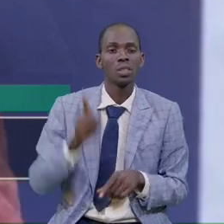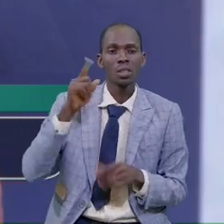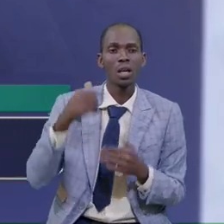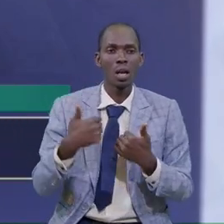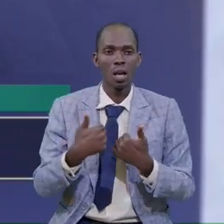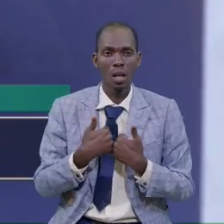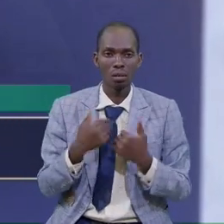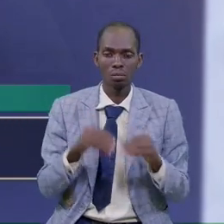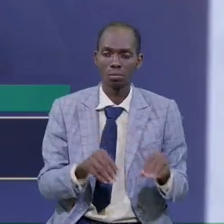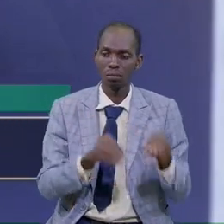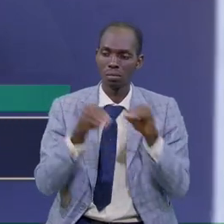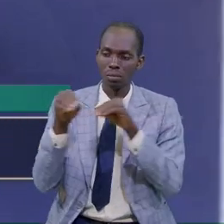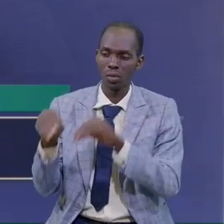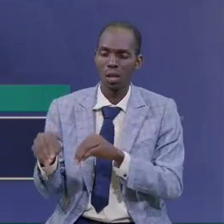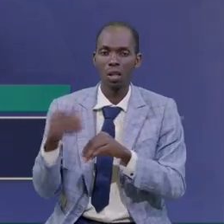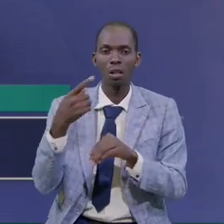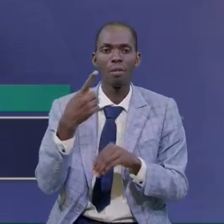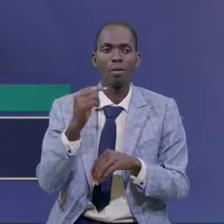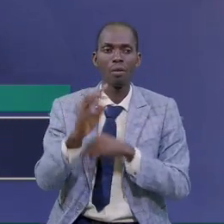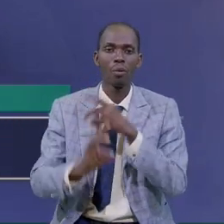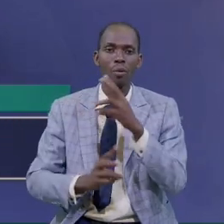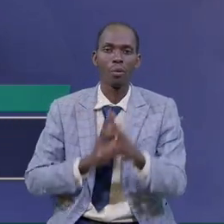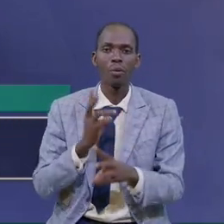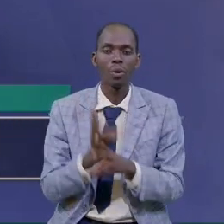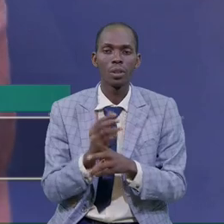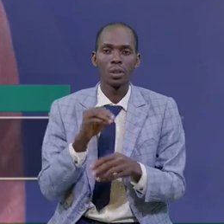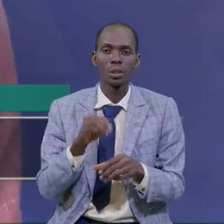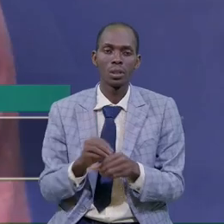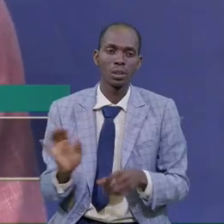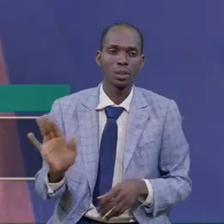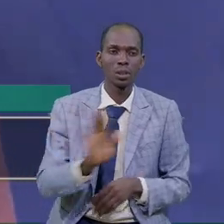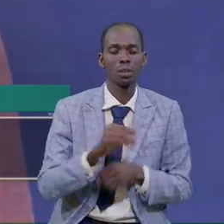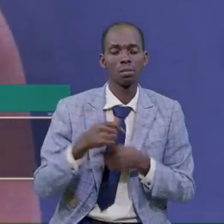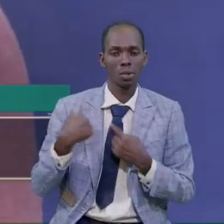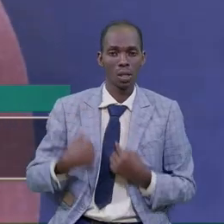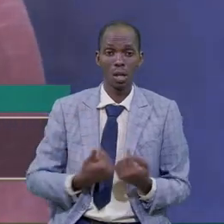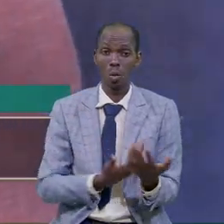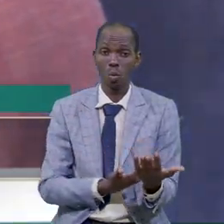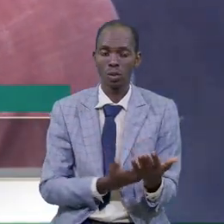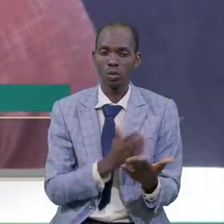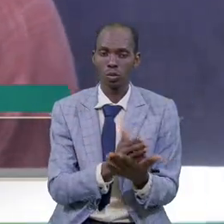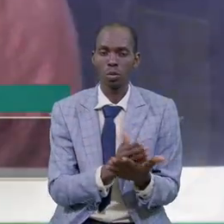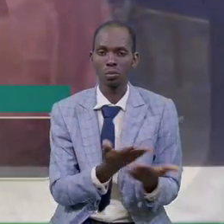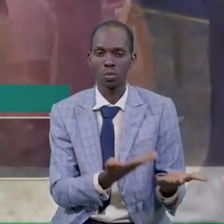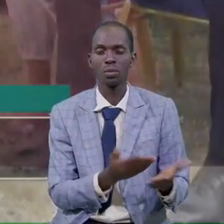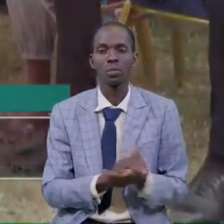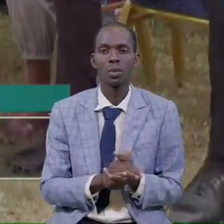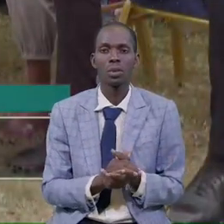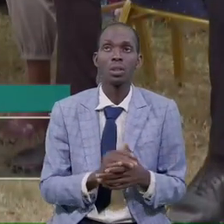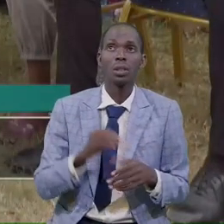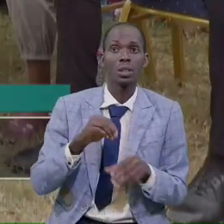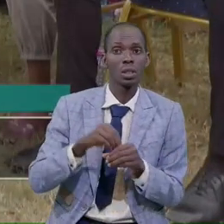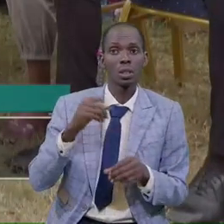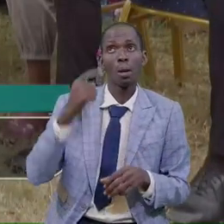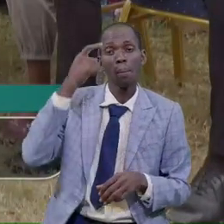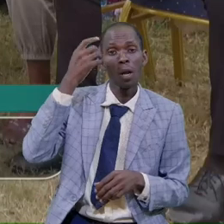cœur la pensée de l'éternité. Il a mis dans la pensée de Dieu,